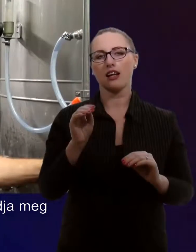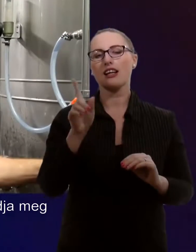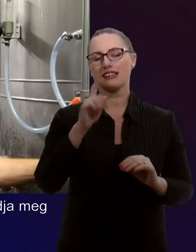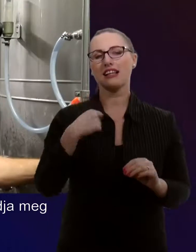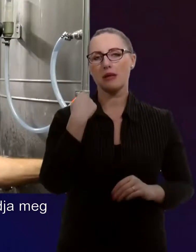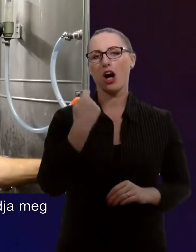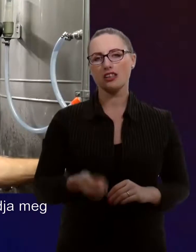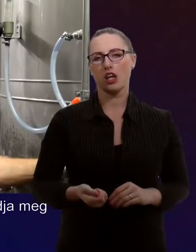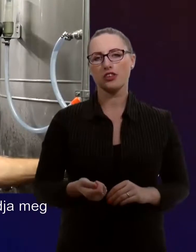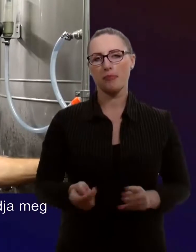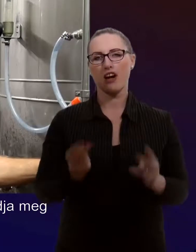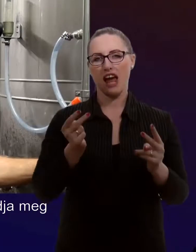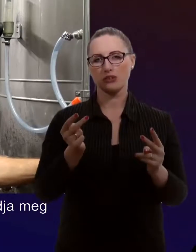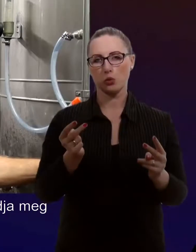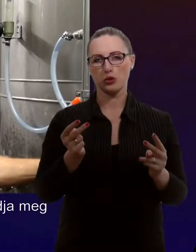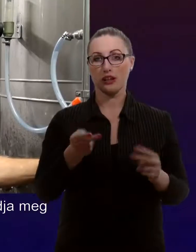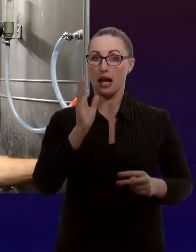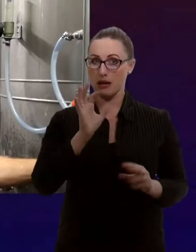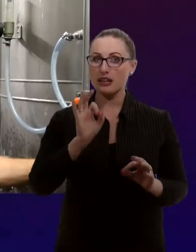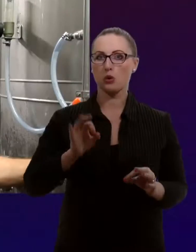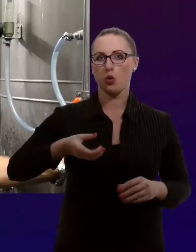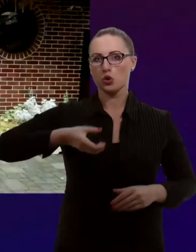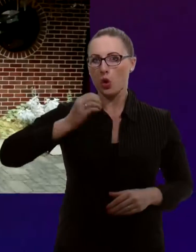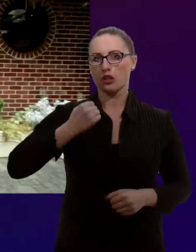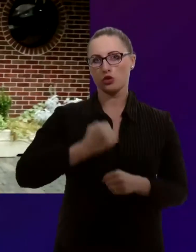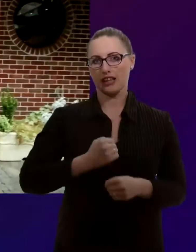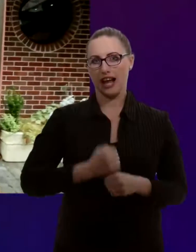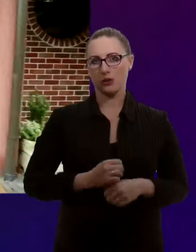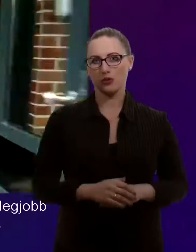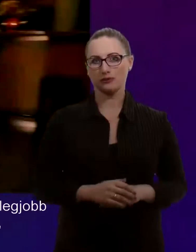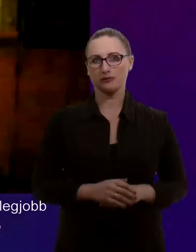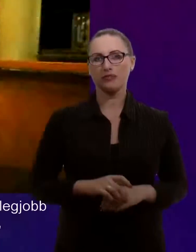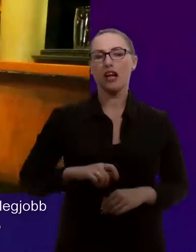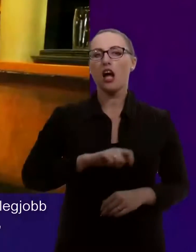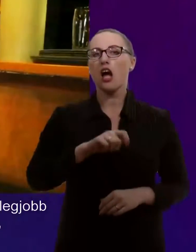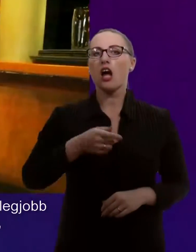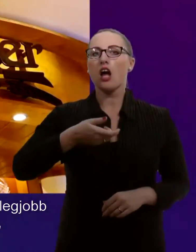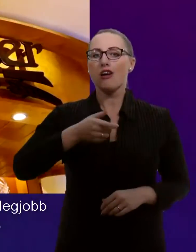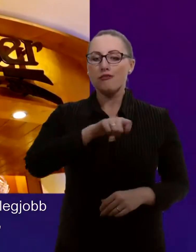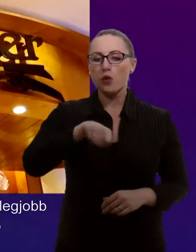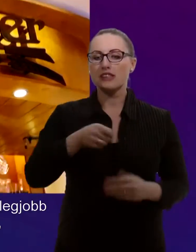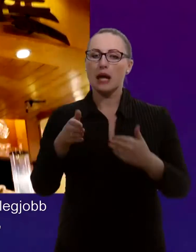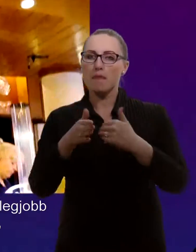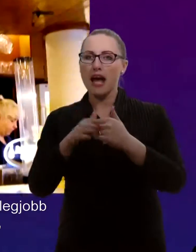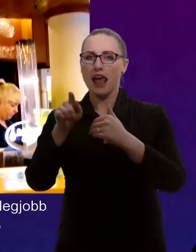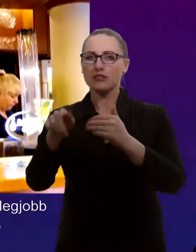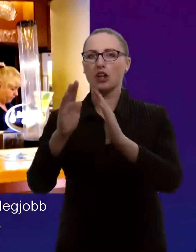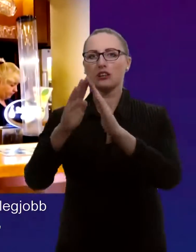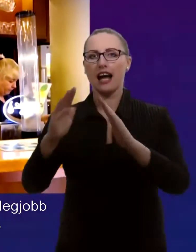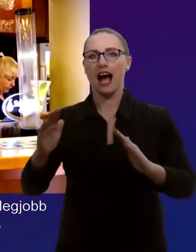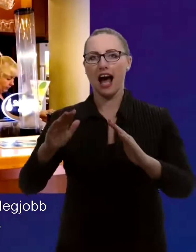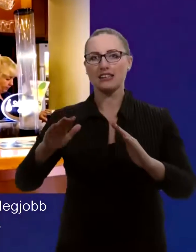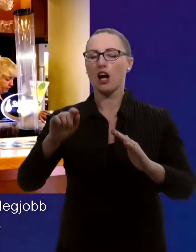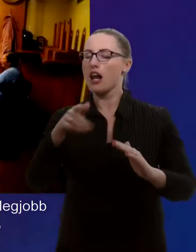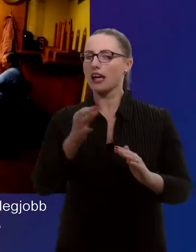az adja meg azt a lehetőséget, hogy az ember jó sört csináljon. A sörfőzdétől nem messze van a sörház. Az a